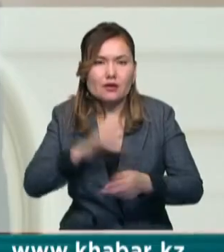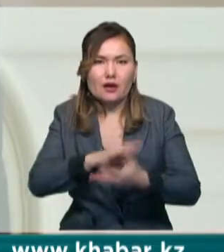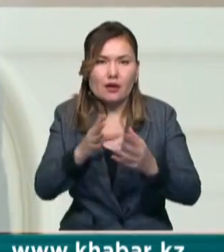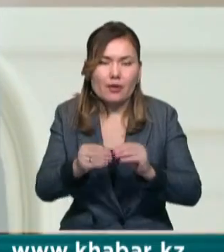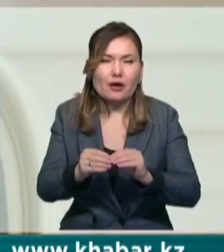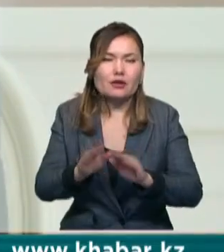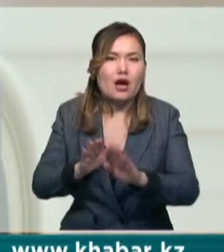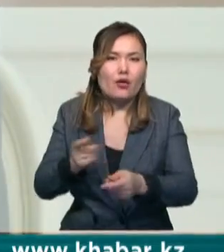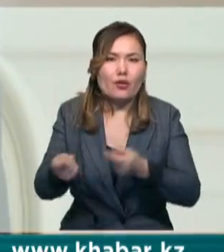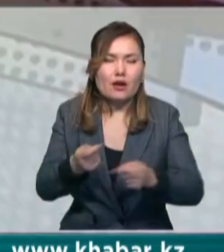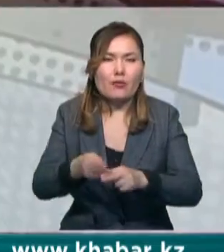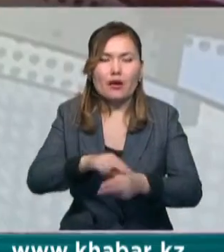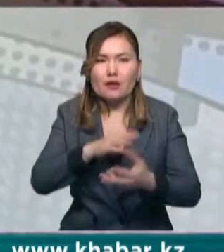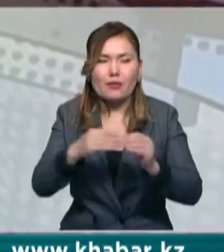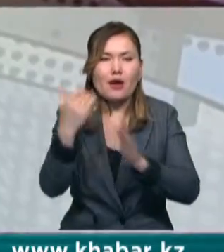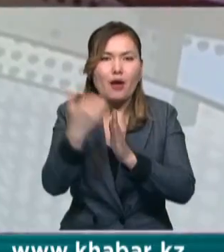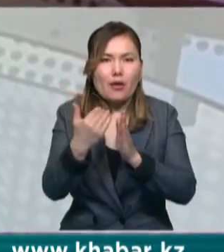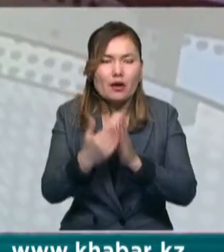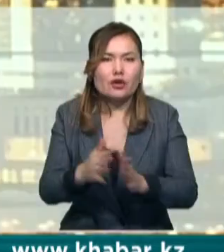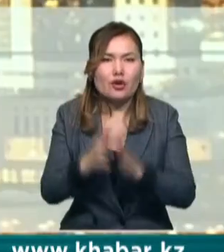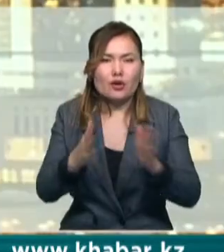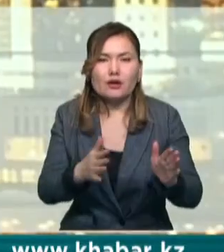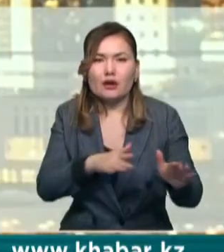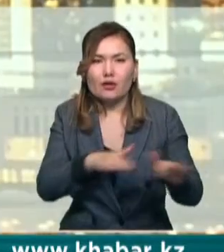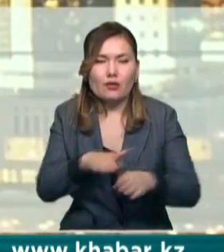Ринат Думанұлы жеті күн сараптау бағдарламасын жүргізеді.